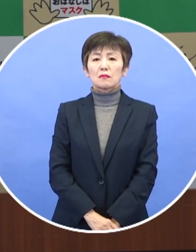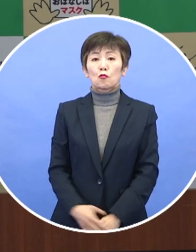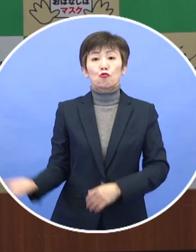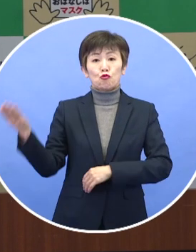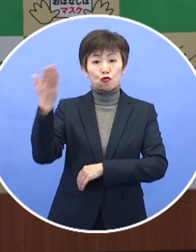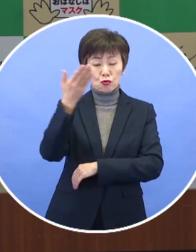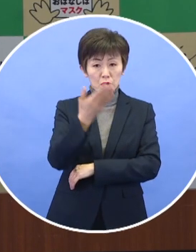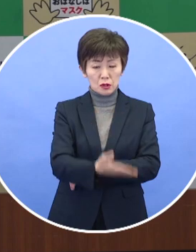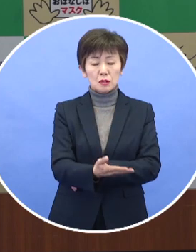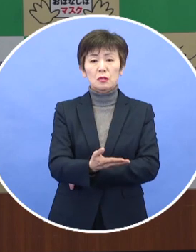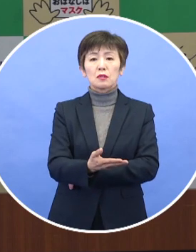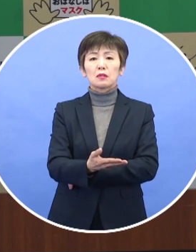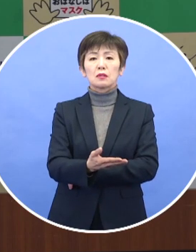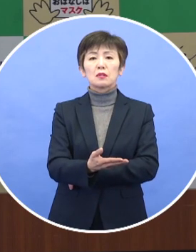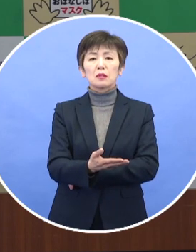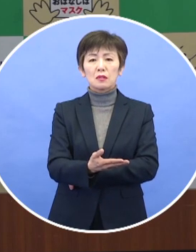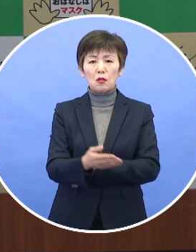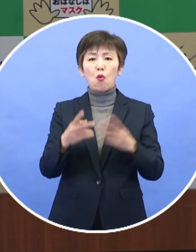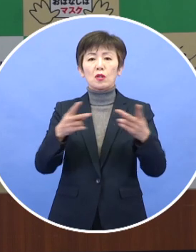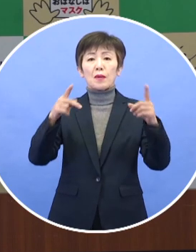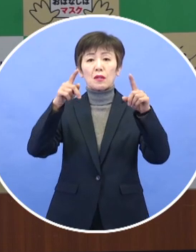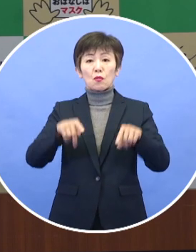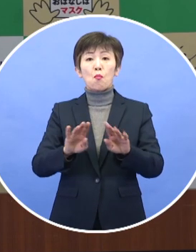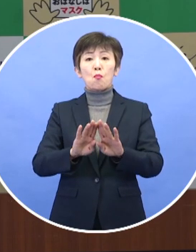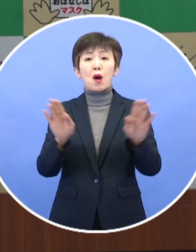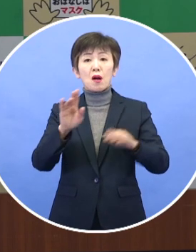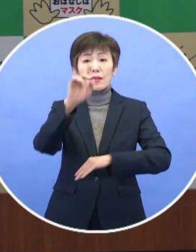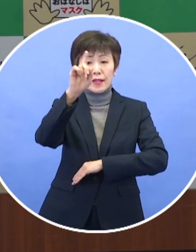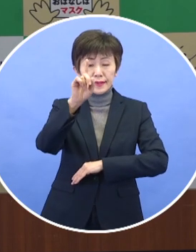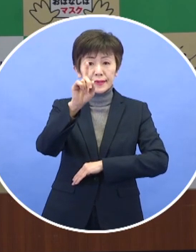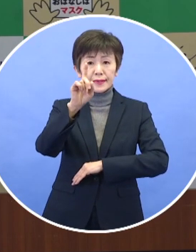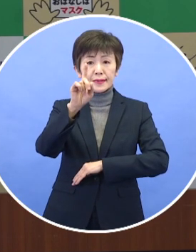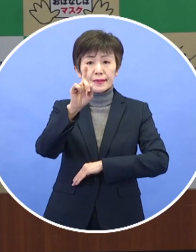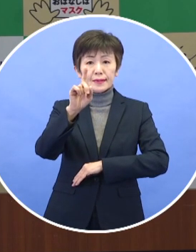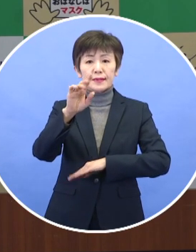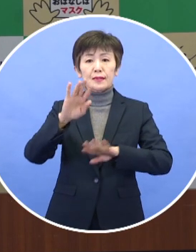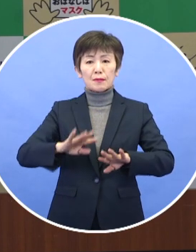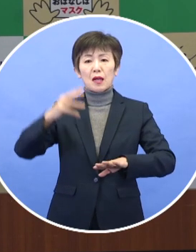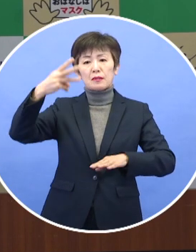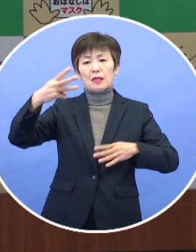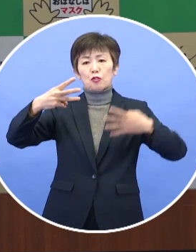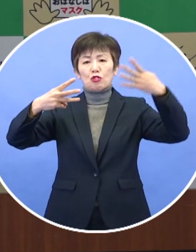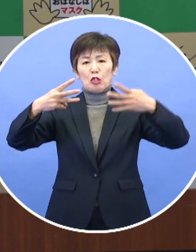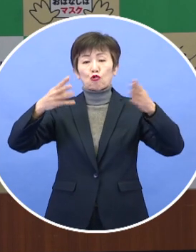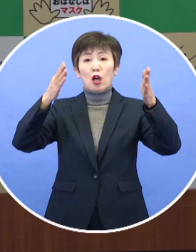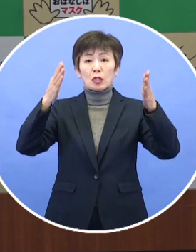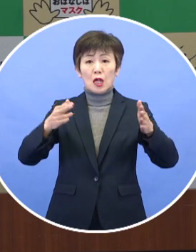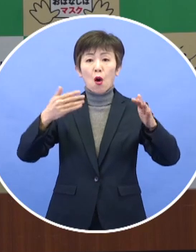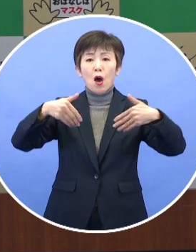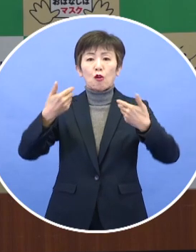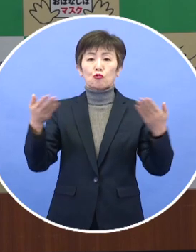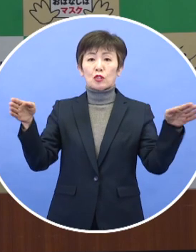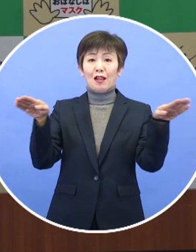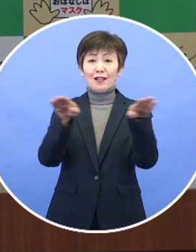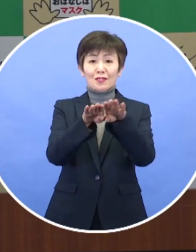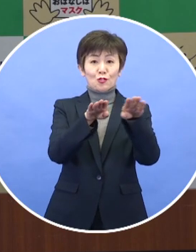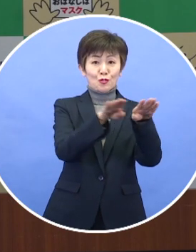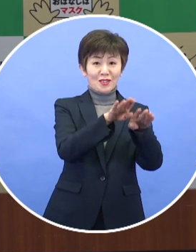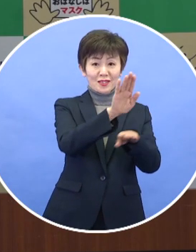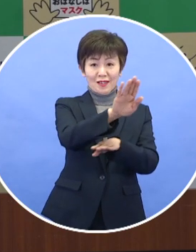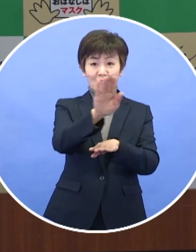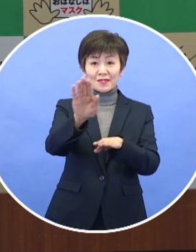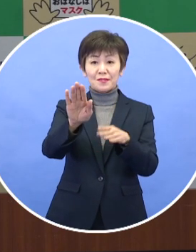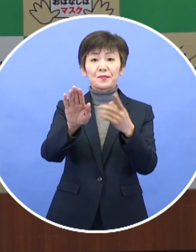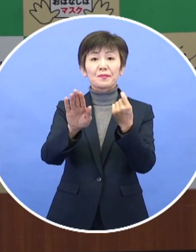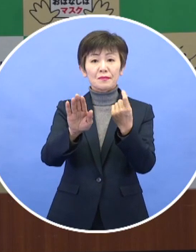次に今度は大きな出来事としましては、この年末、年度末年度始めというのは春休みというのがございます。